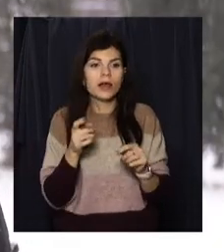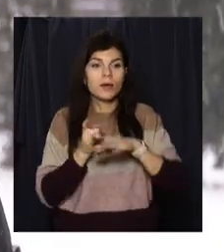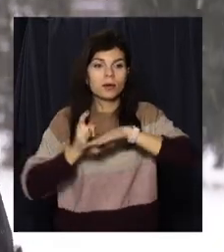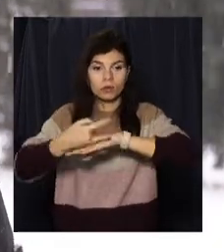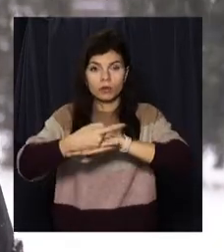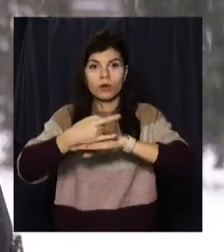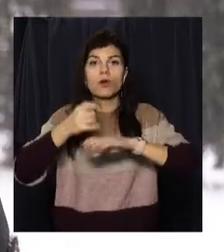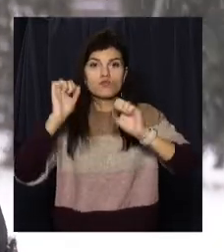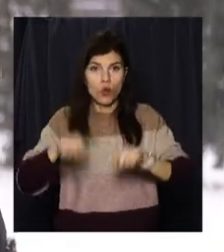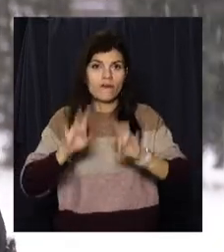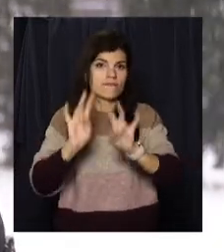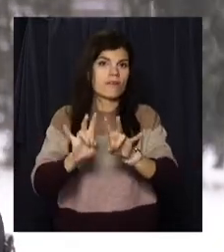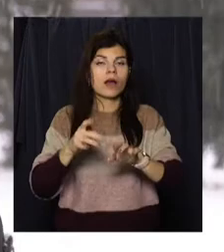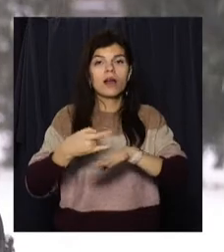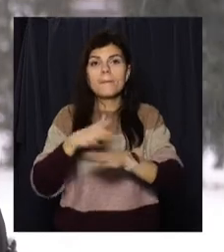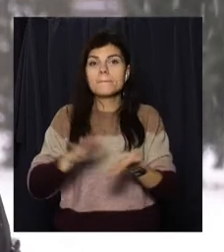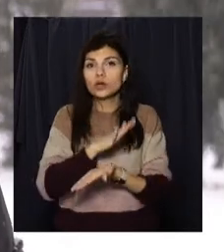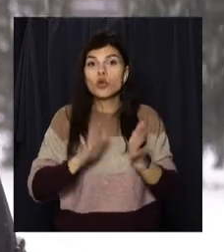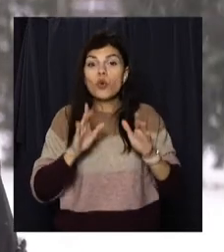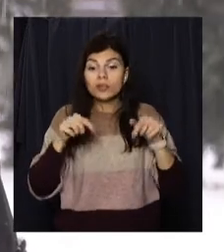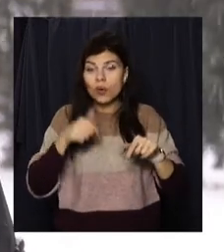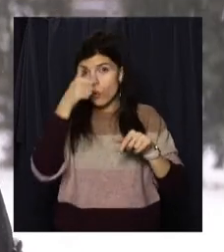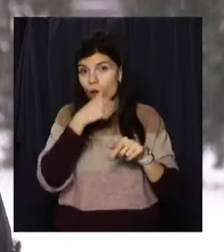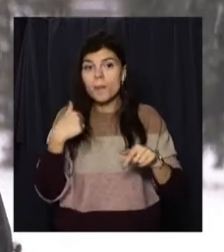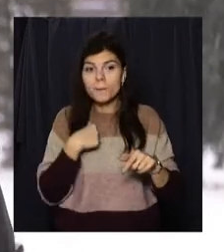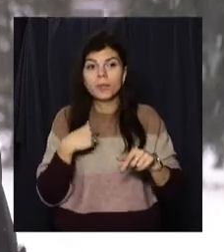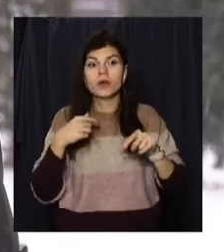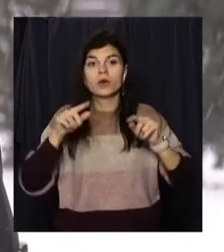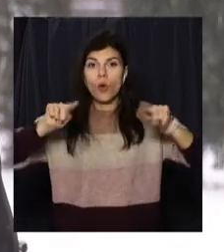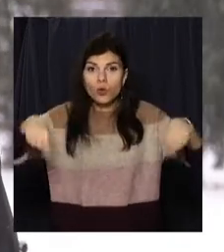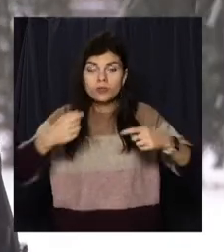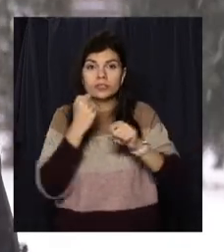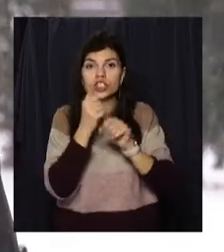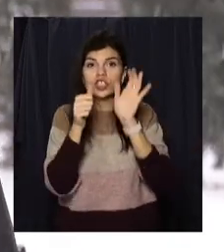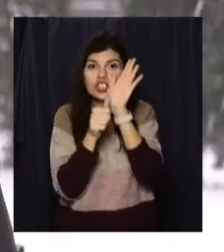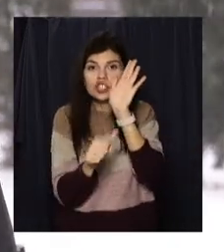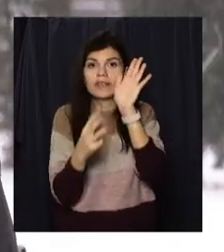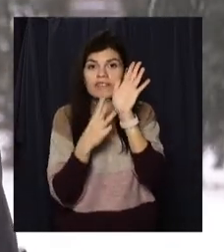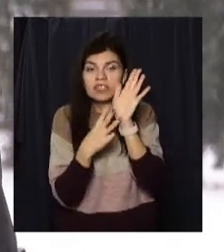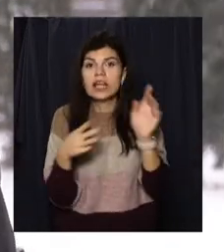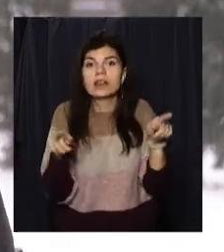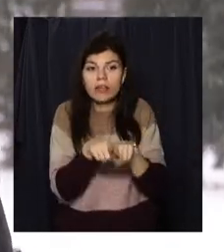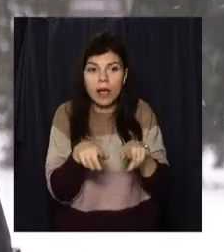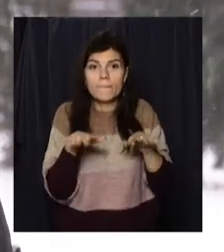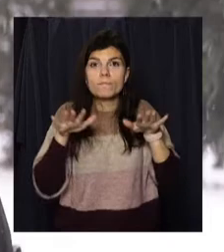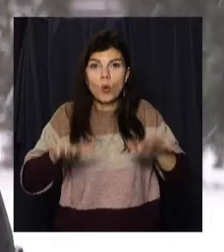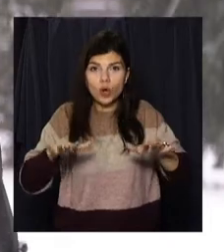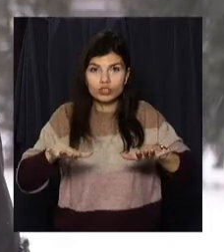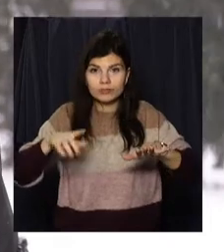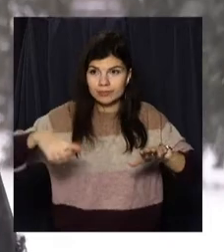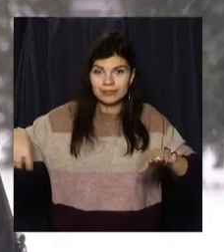паркування безкоштовно. І тільки за цей рік ми обладнали 68 таких паркувальних